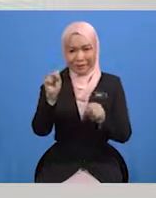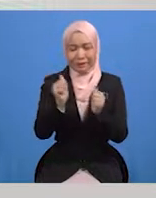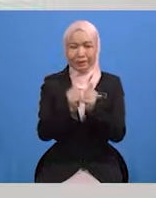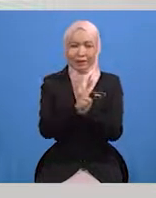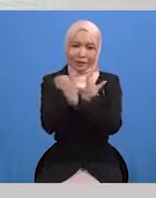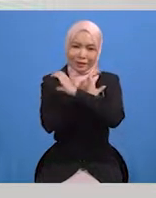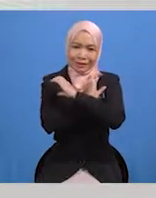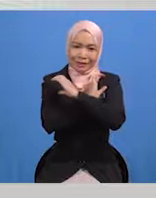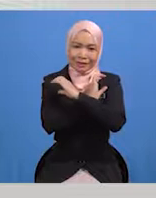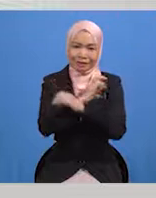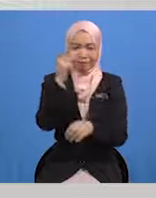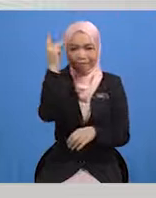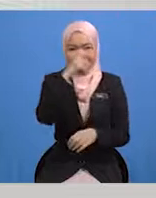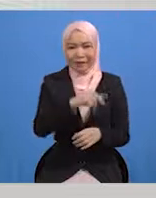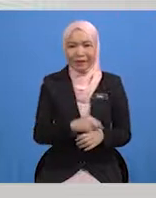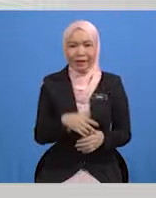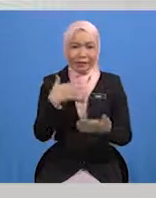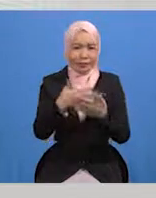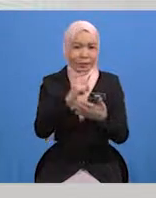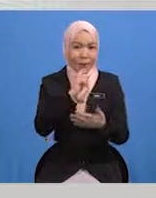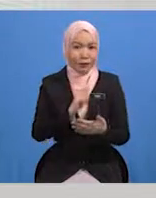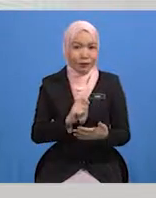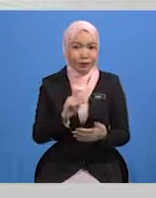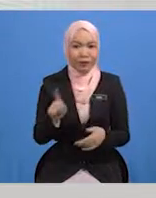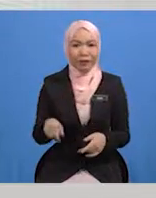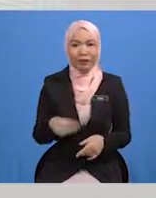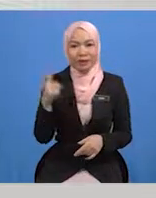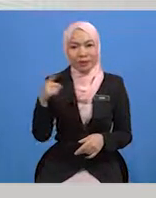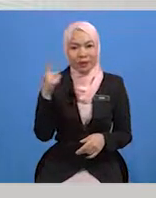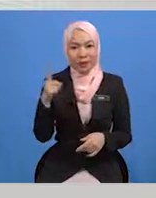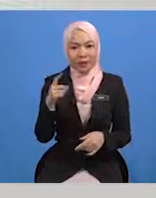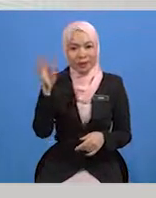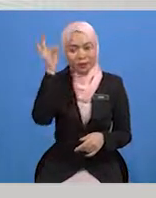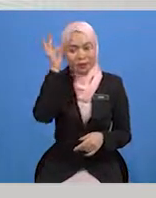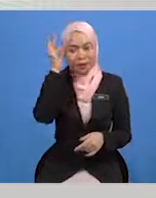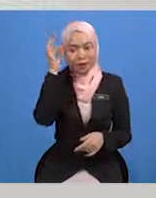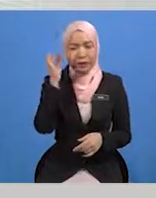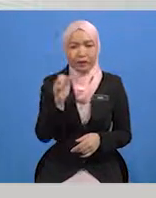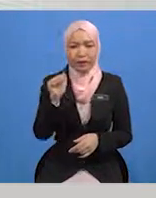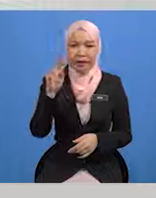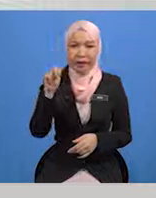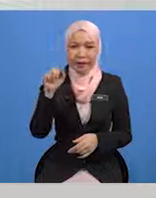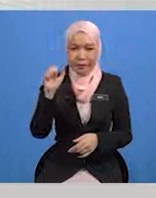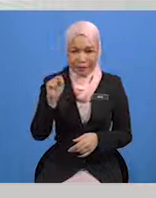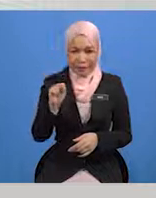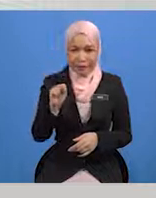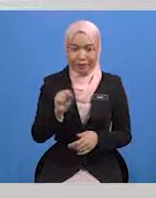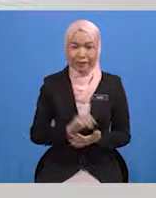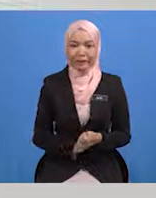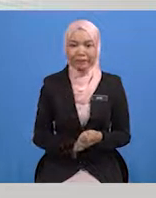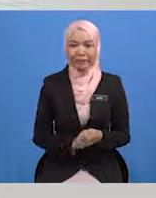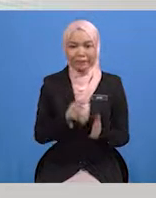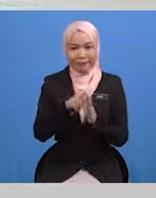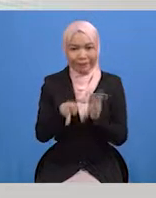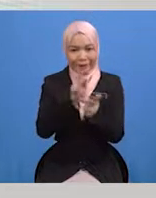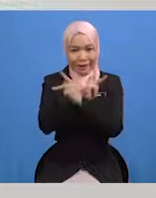tua, dia masih terkenangkan Anas Samanda, kekasih yang dicintainya.